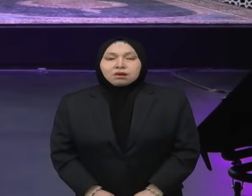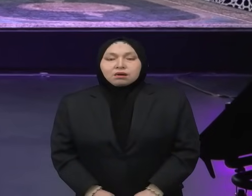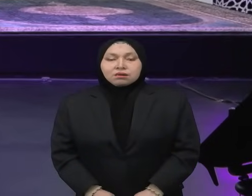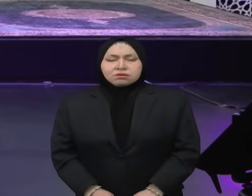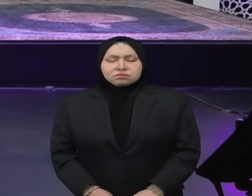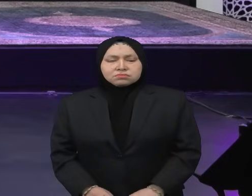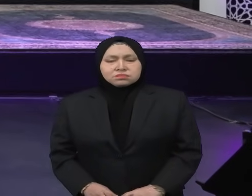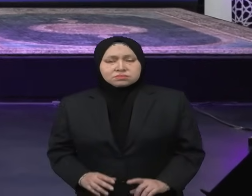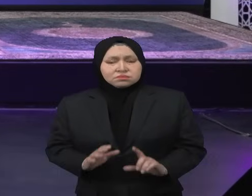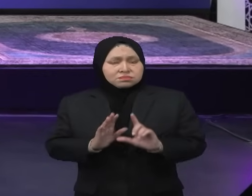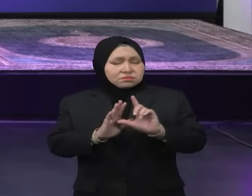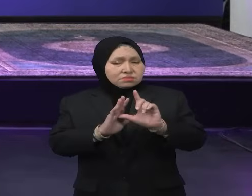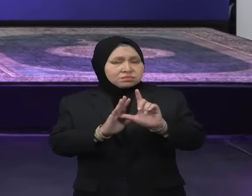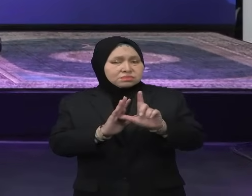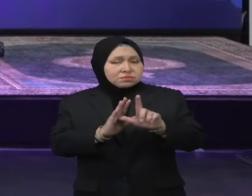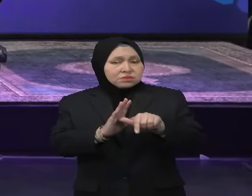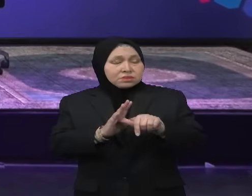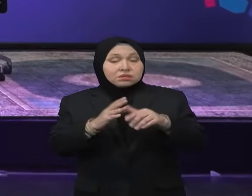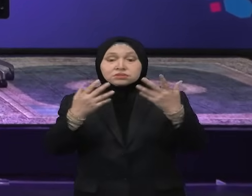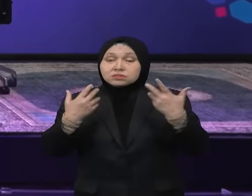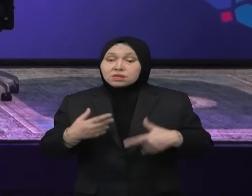الْعَالَمِينَ. فَإِذَا